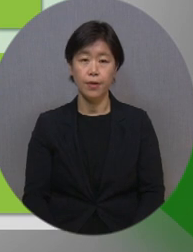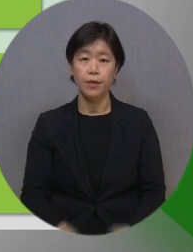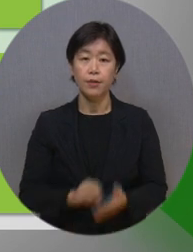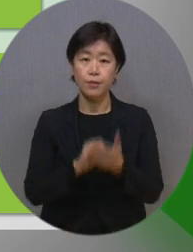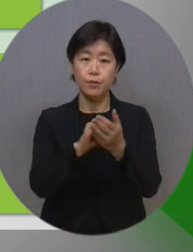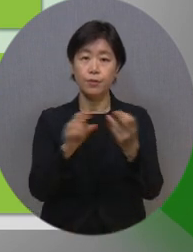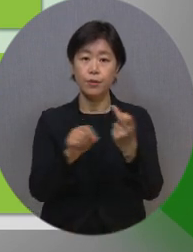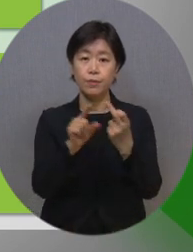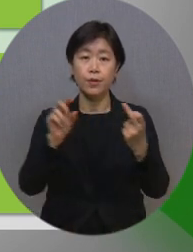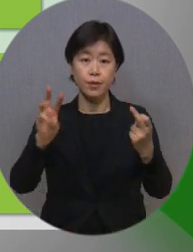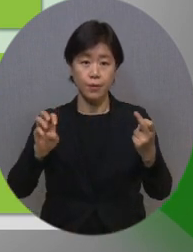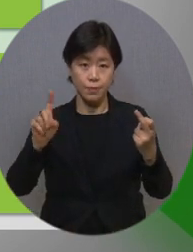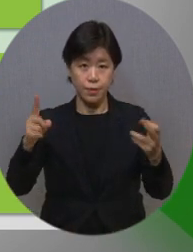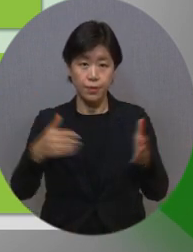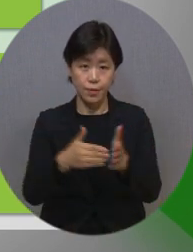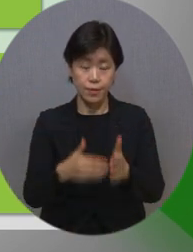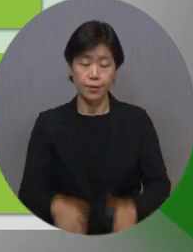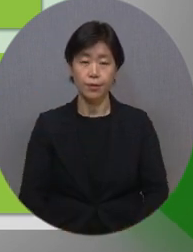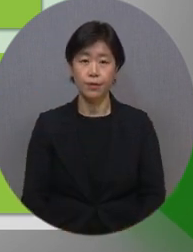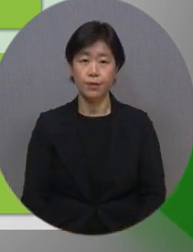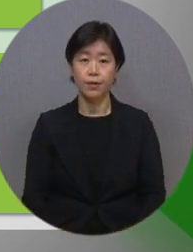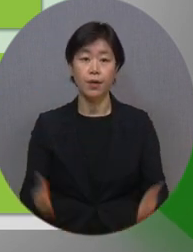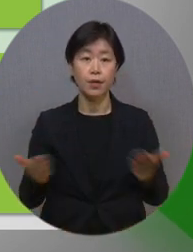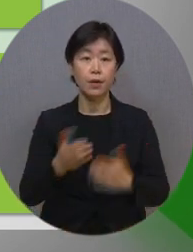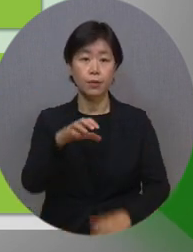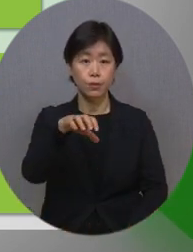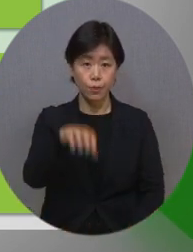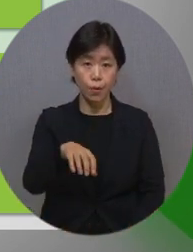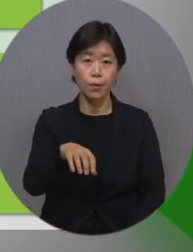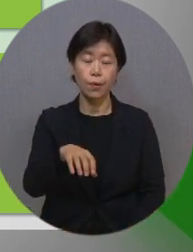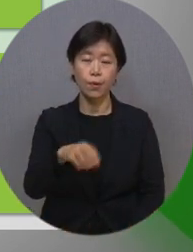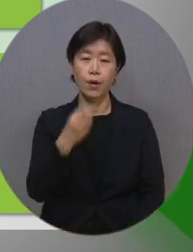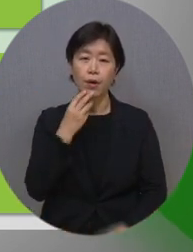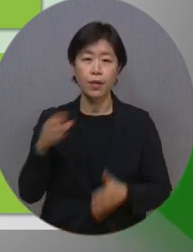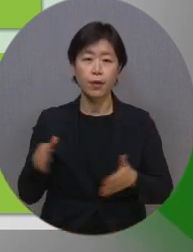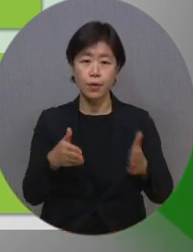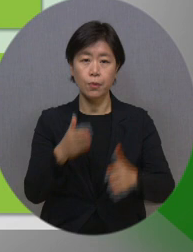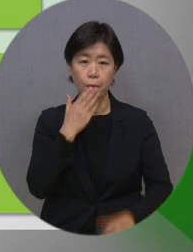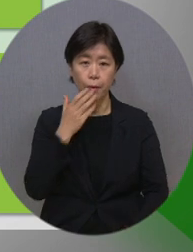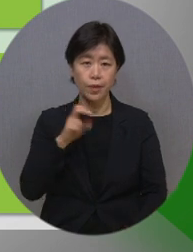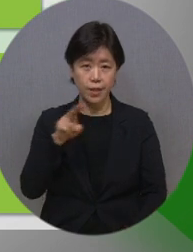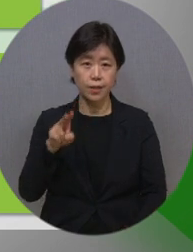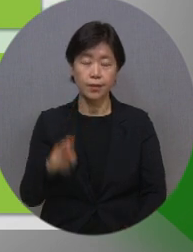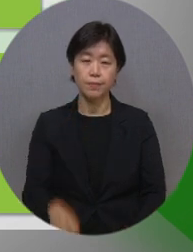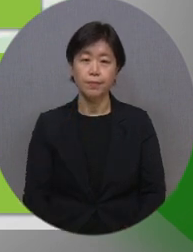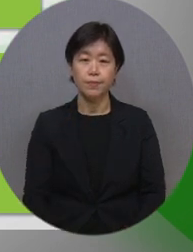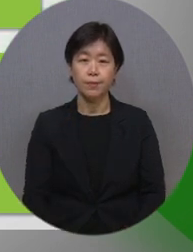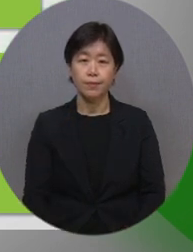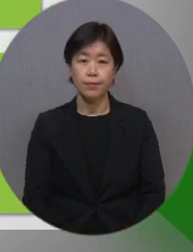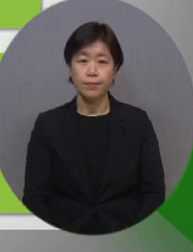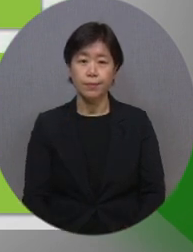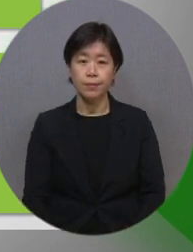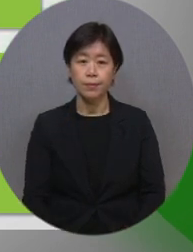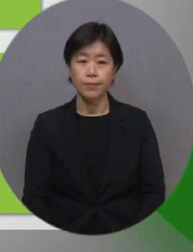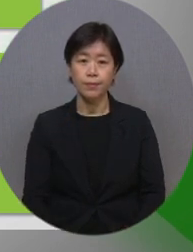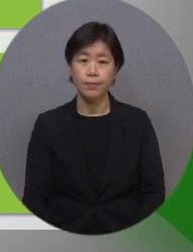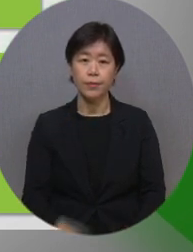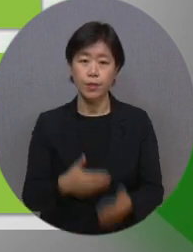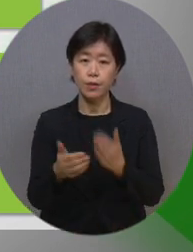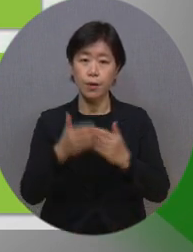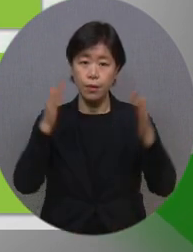마감일은 12월 31일까지며 근무지는 경기도 용인시입니다. 경력과 학력은